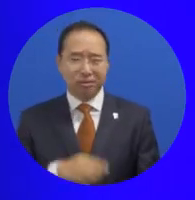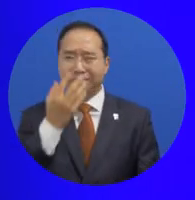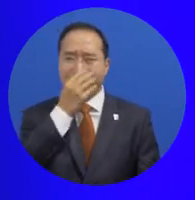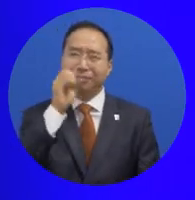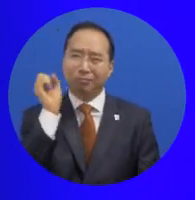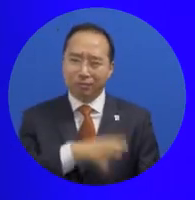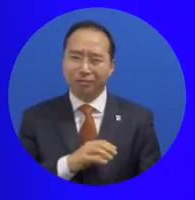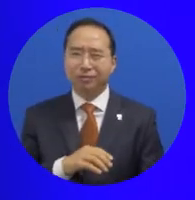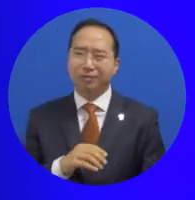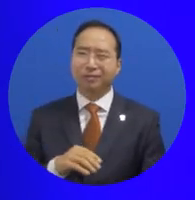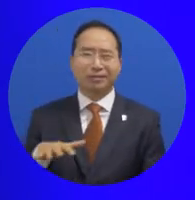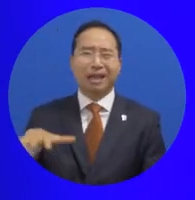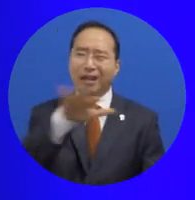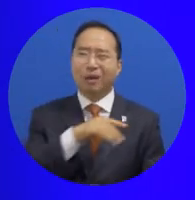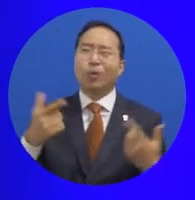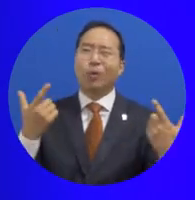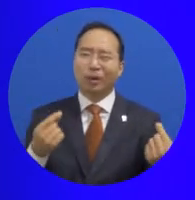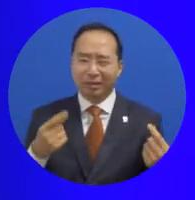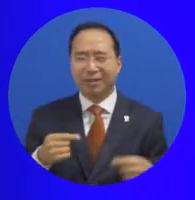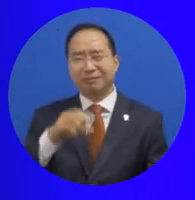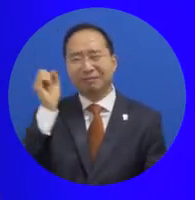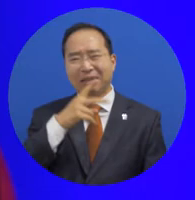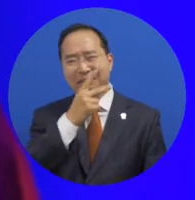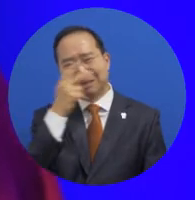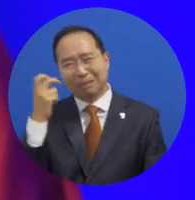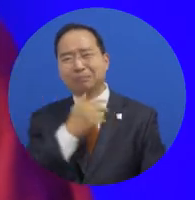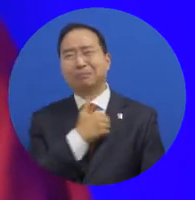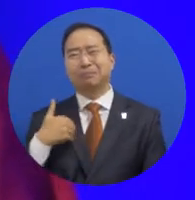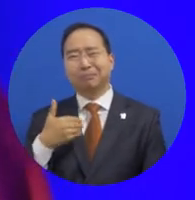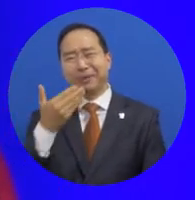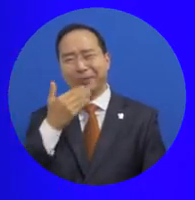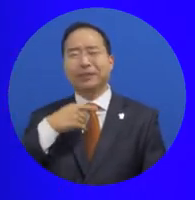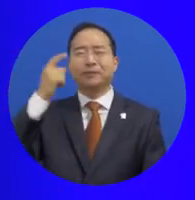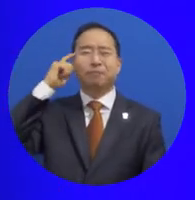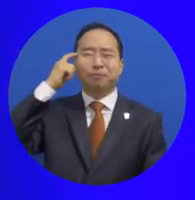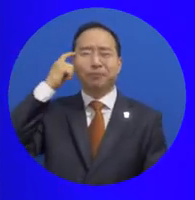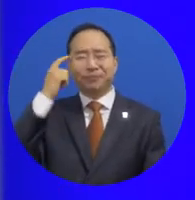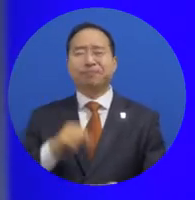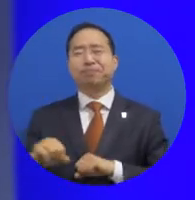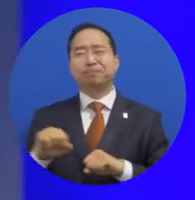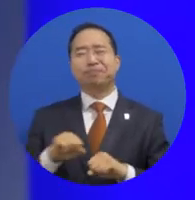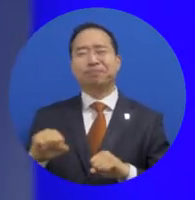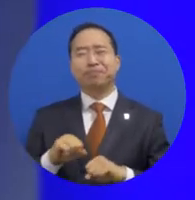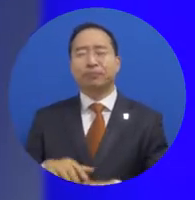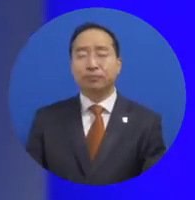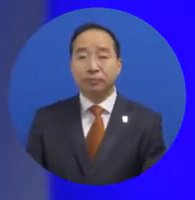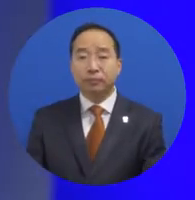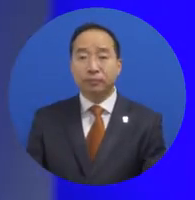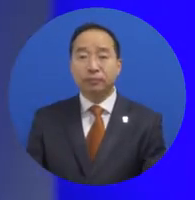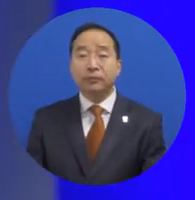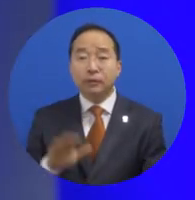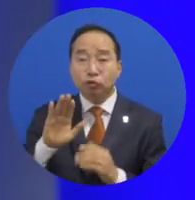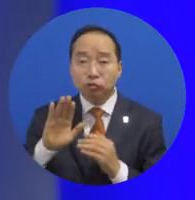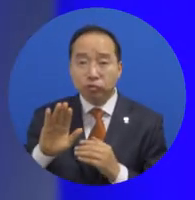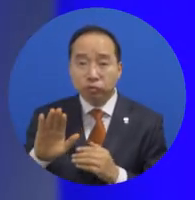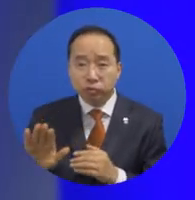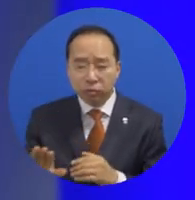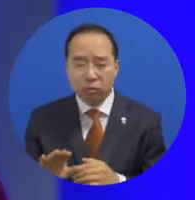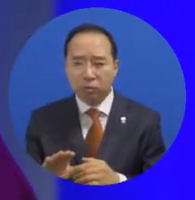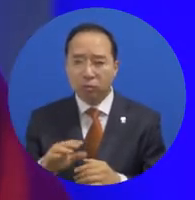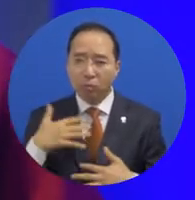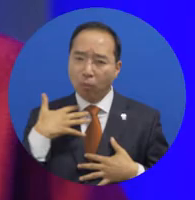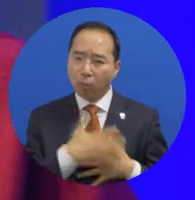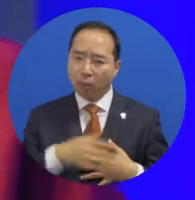저는 그냥 무시했어요. 다들 이렇게 사는 거겠지. 그런데 저한테 좀 더 큰 아주 위급한 신호가